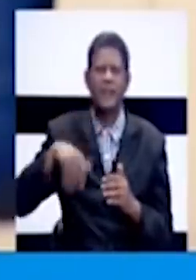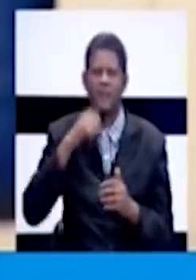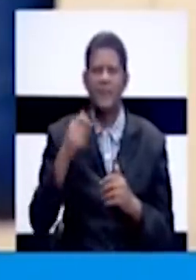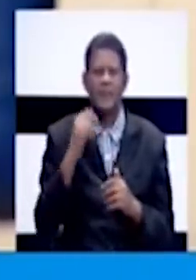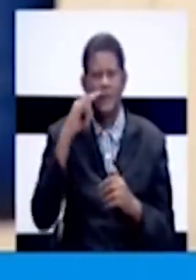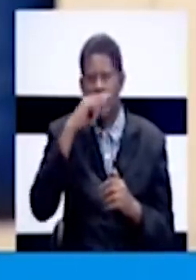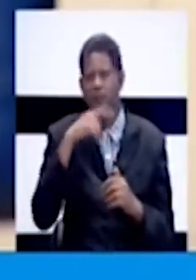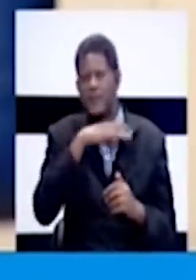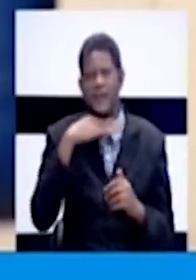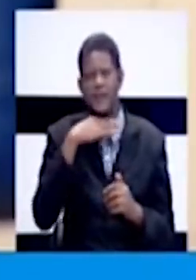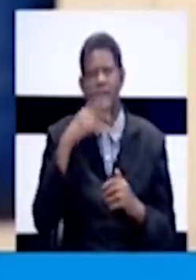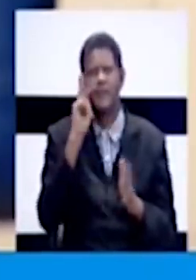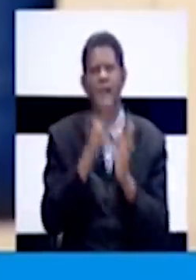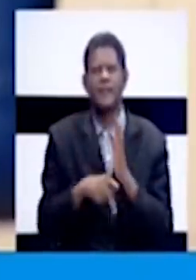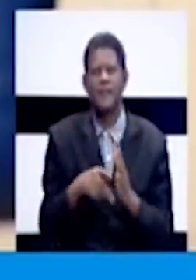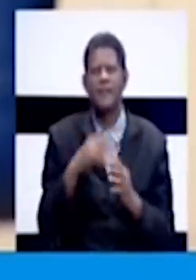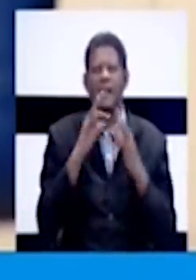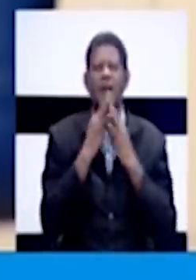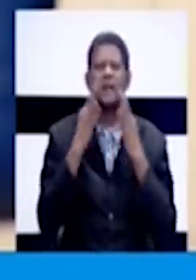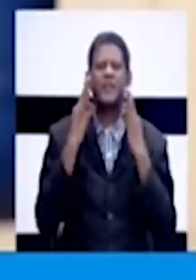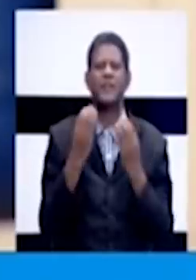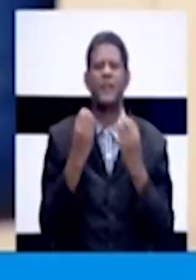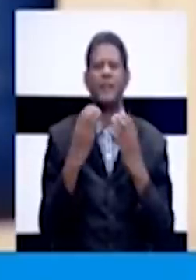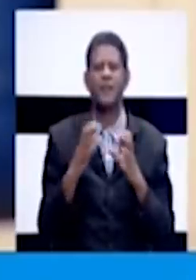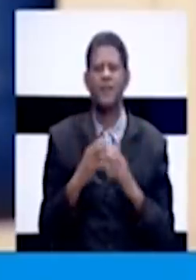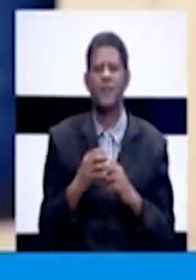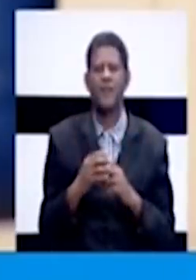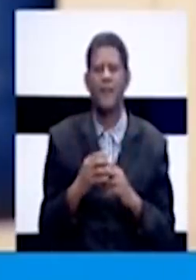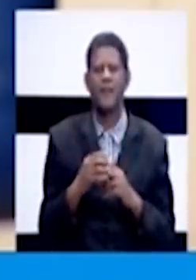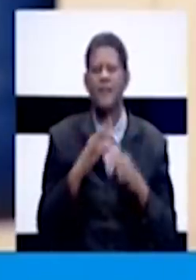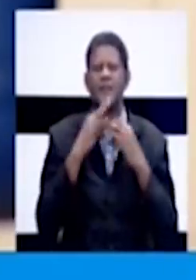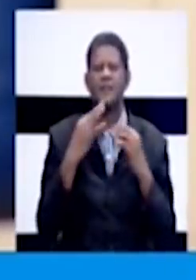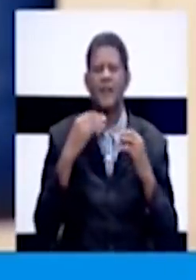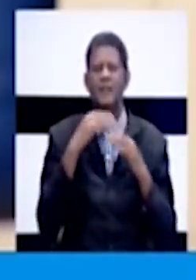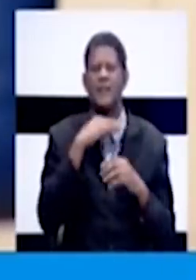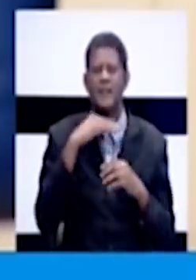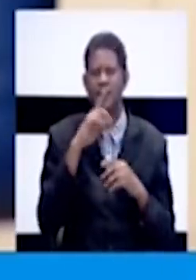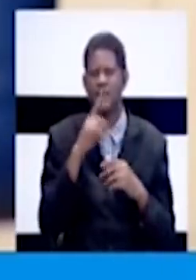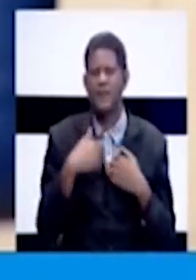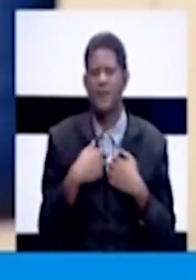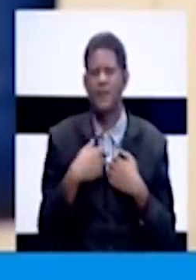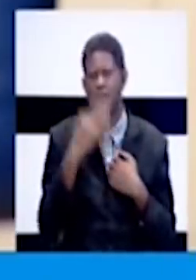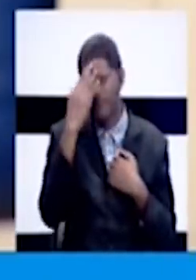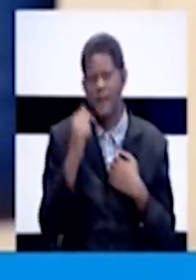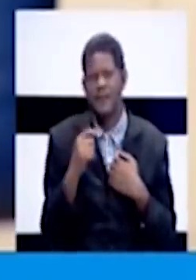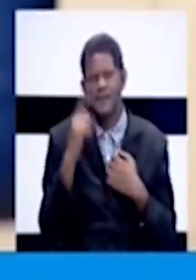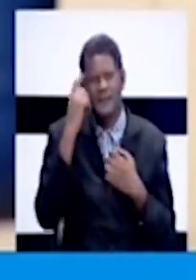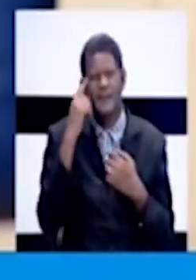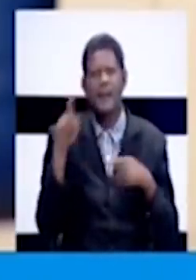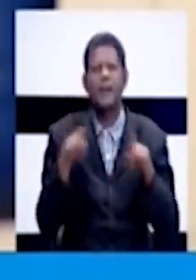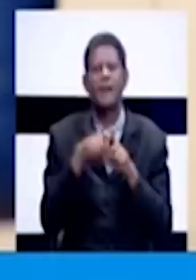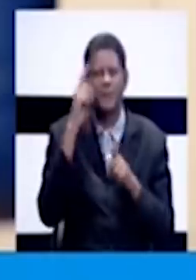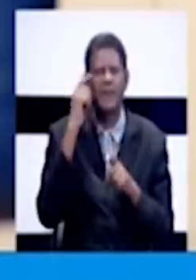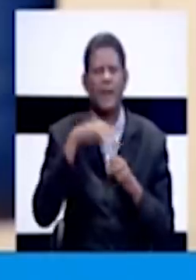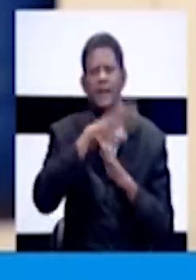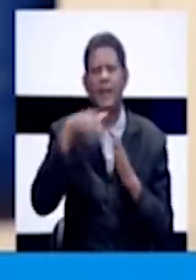تقولعون داقن سألة أغشتي دعتي أبي سمشي هاي ما نوتن دحارة ده نيئة نمن تأيزي تقرأي كم تقرأ